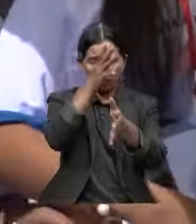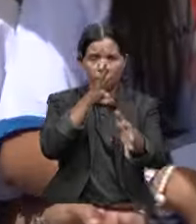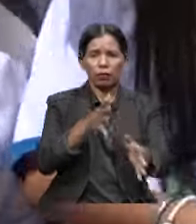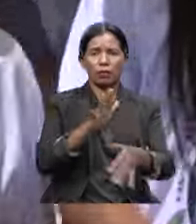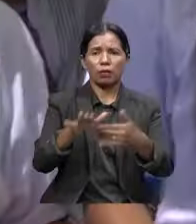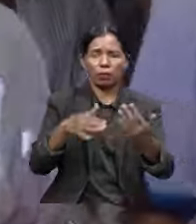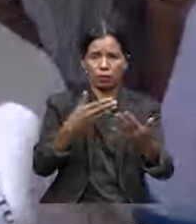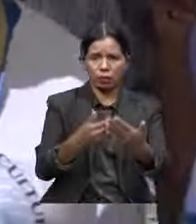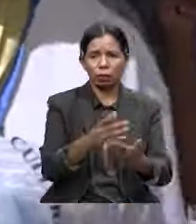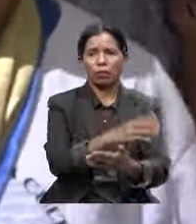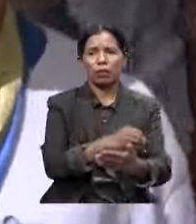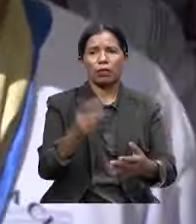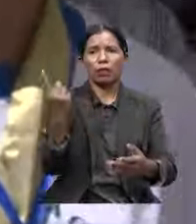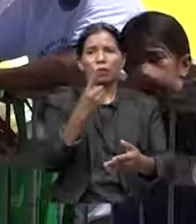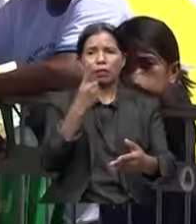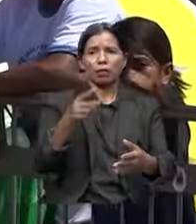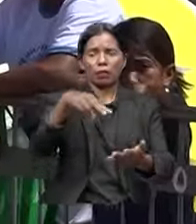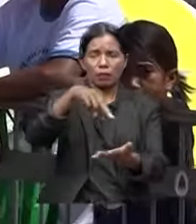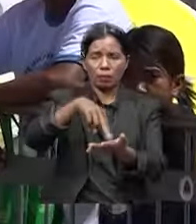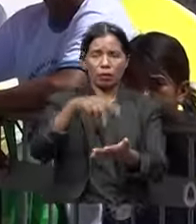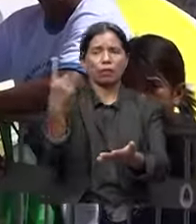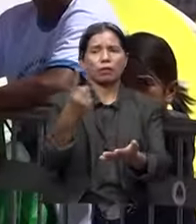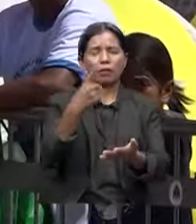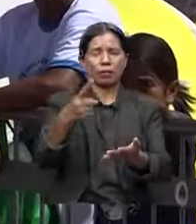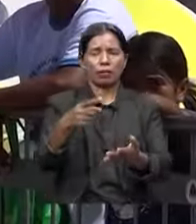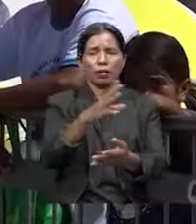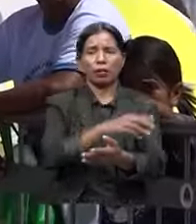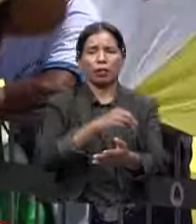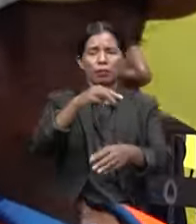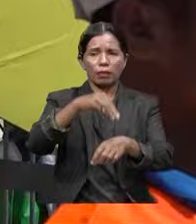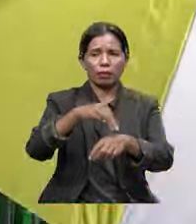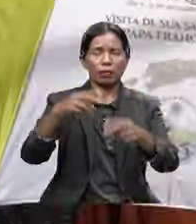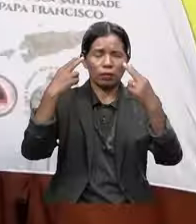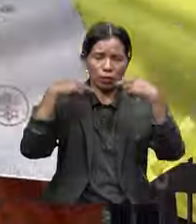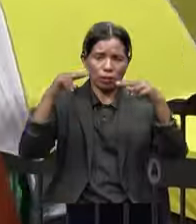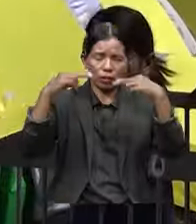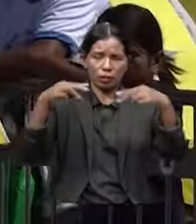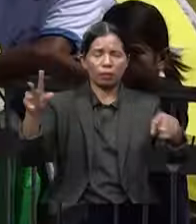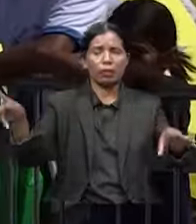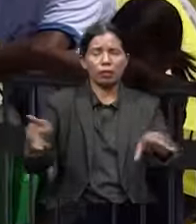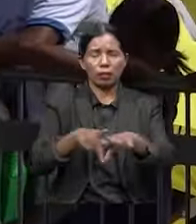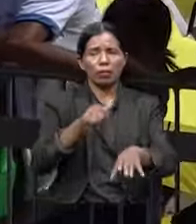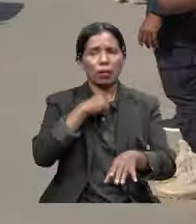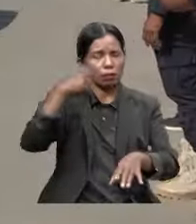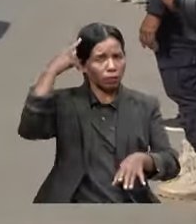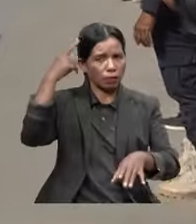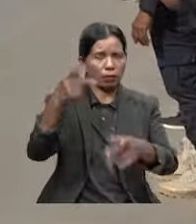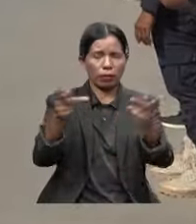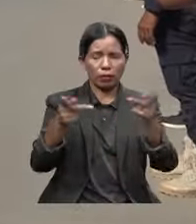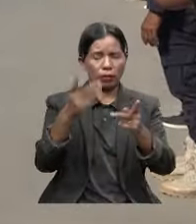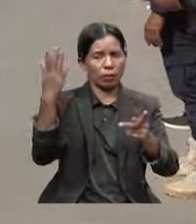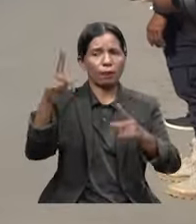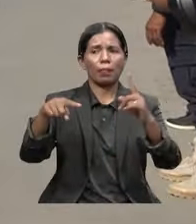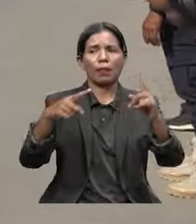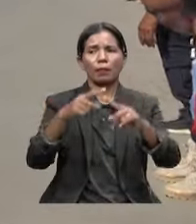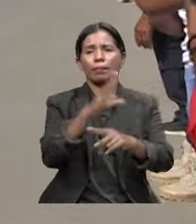no labarik firmi na fatin hamriki iha fatin misa tasitolu hohanano hodi presensa Papa Francisco nian iha fatin refere. Bang hira